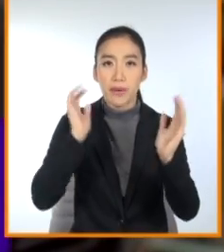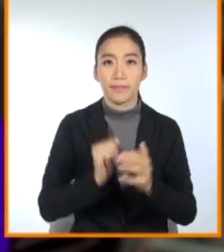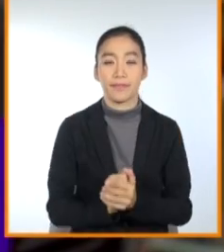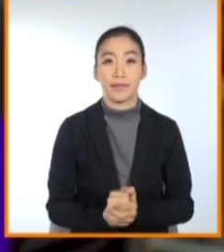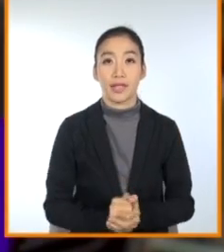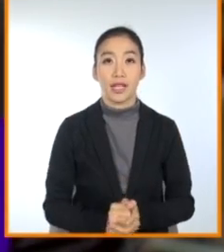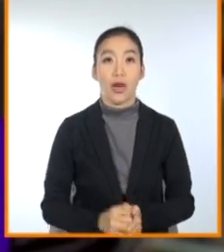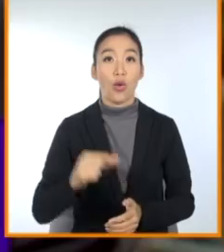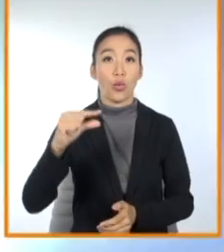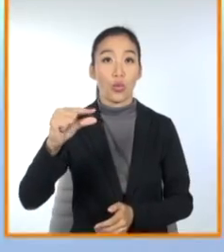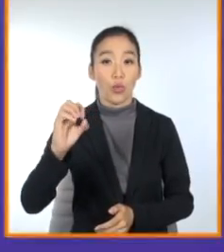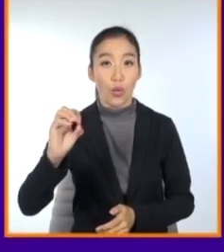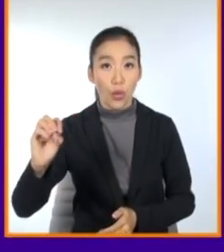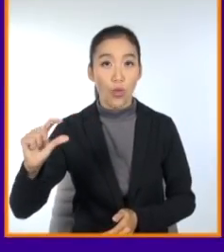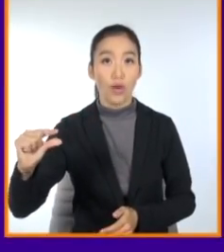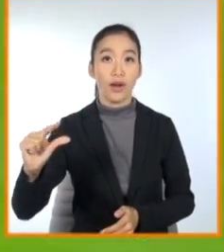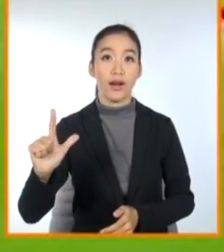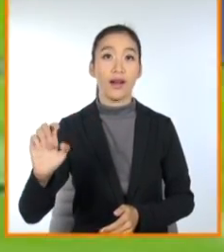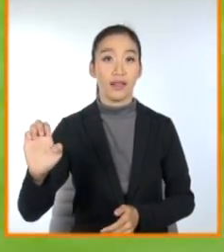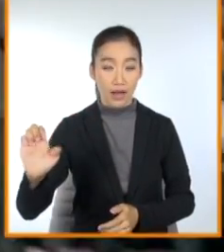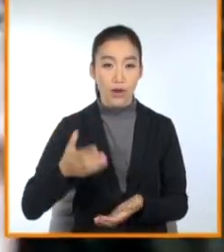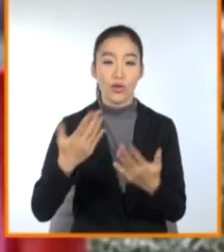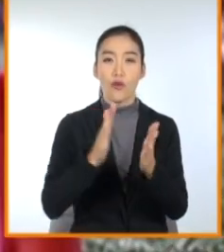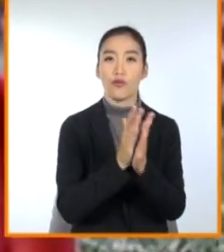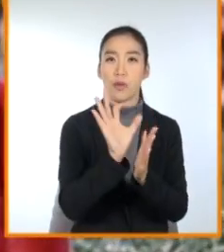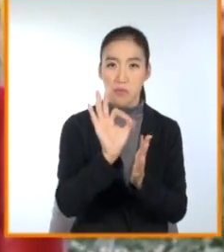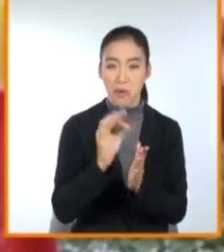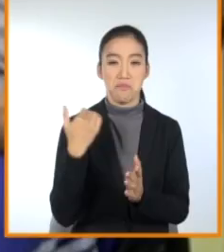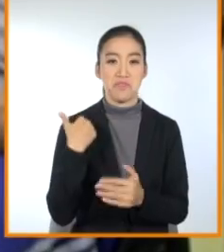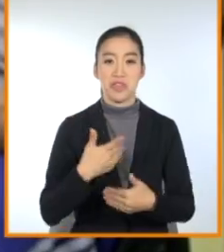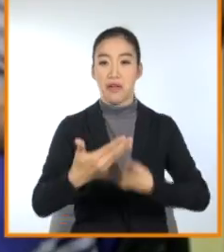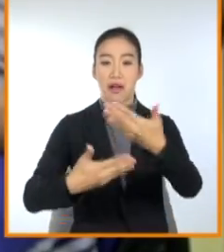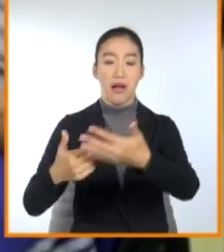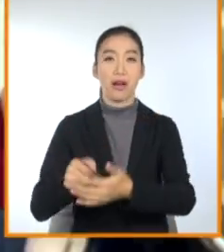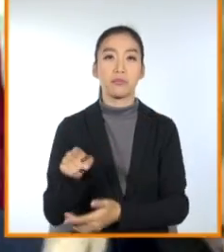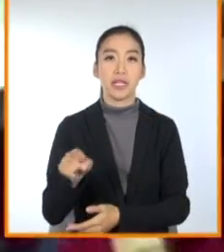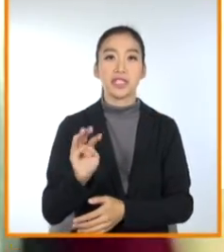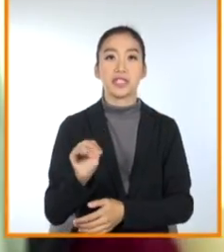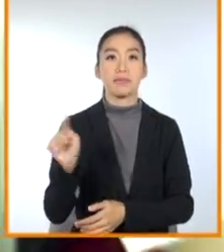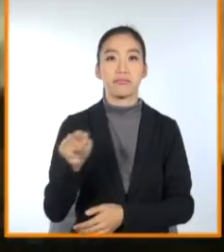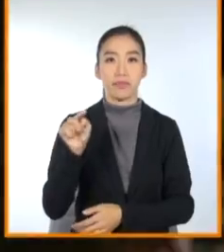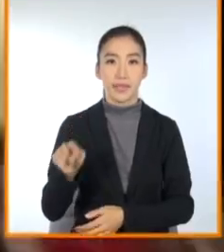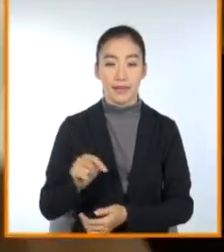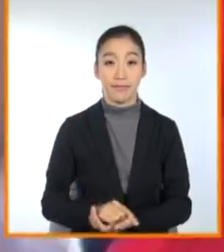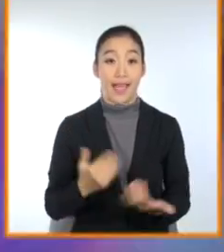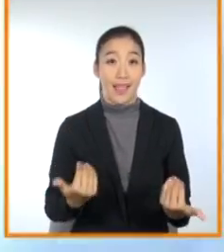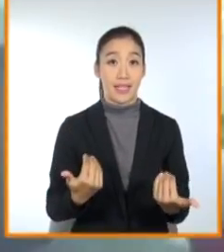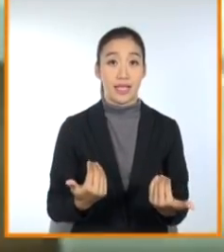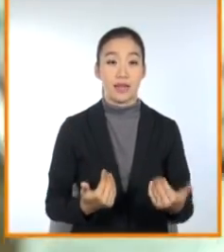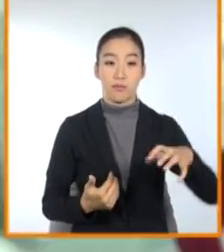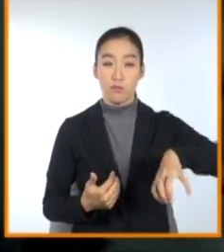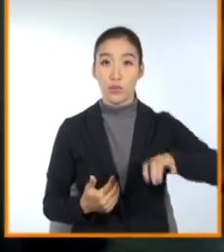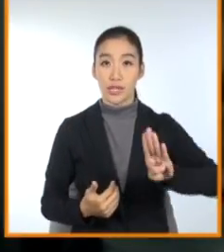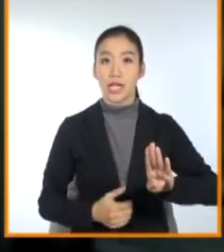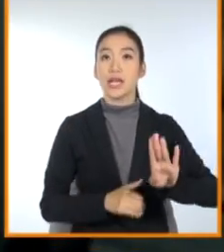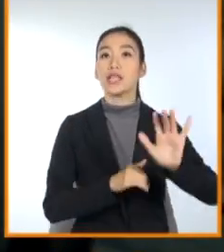และ Facebook มีส่วนแบ่งตลาดถึง 40% การประกาศขายกิจการครั้งนี้ทำให้ต้องลุ้นกับชะตากรรมของแบ